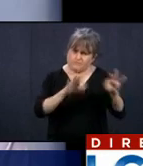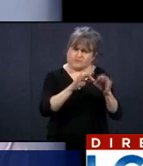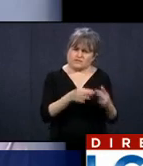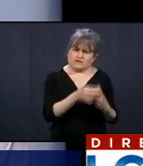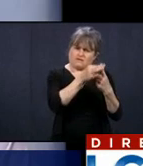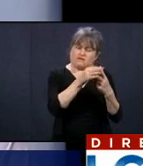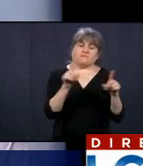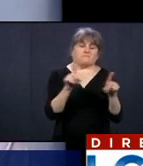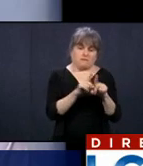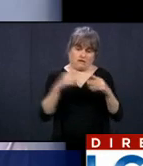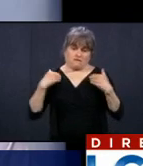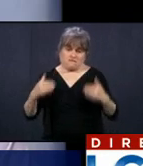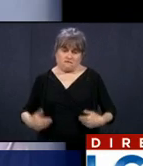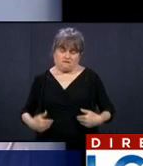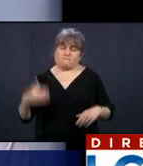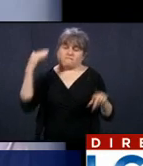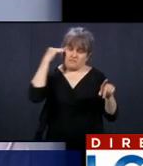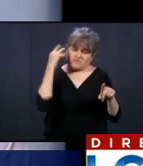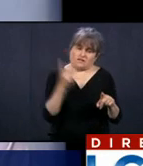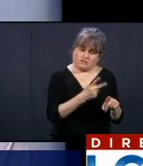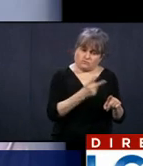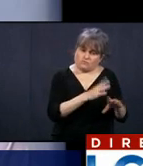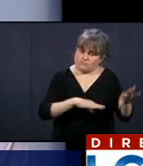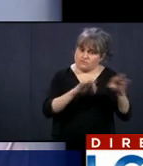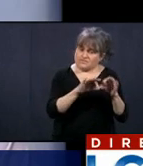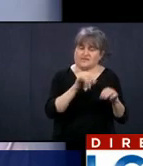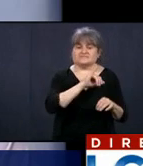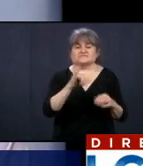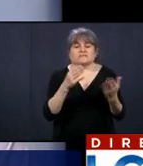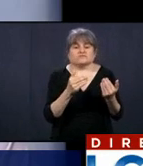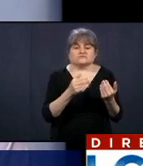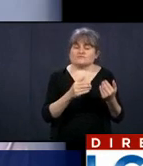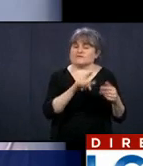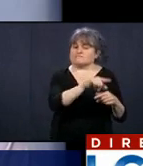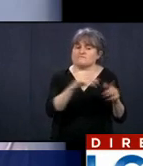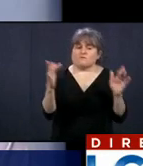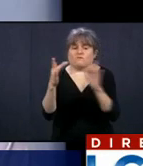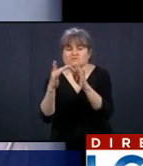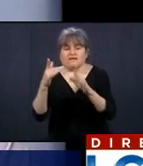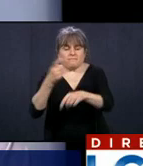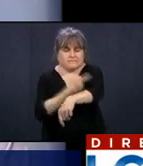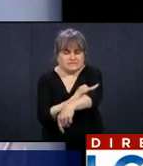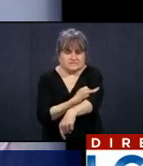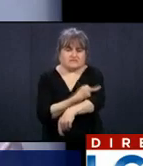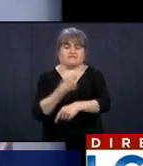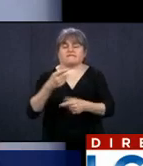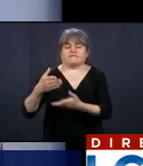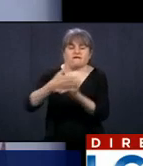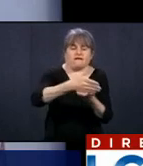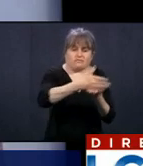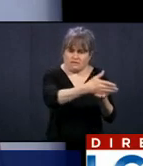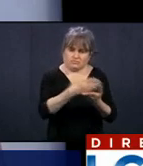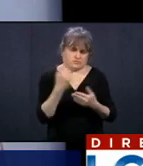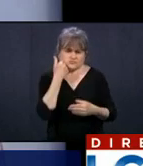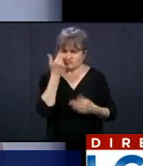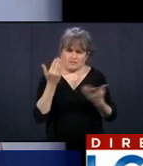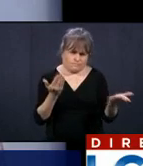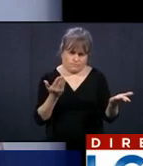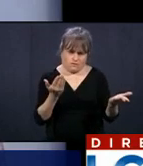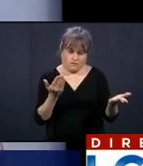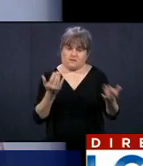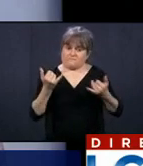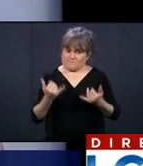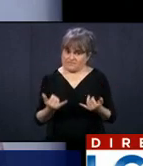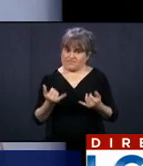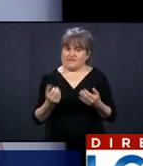vous parlera ma collègue, on se donne de nouveaux moyens pour aider les gens en matière de santé mentale. Alors, n'hésitez pas à demander de l'aide.